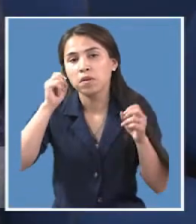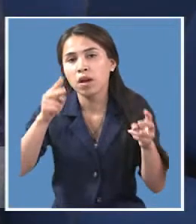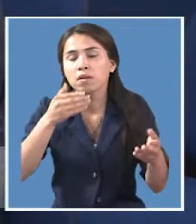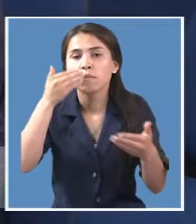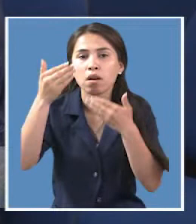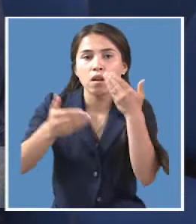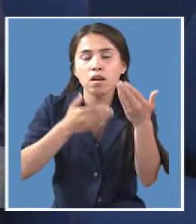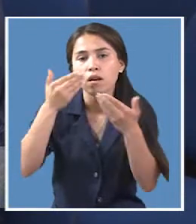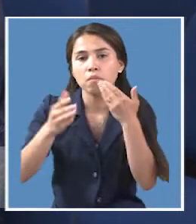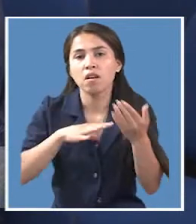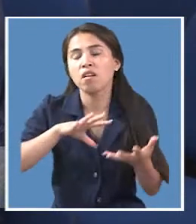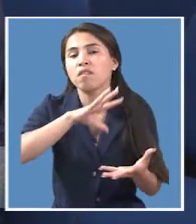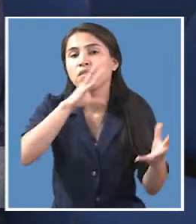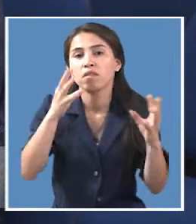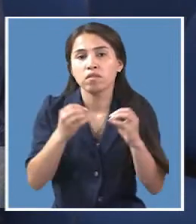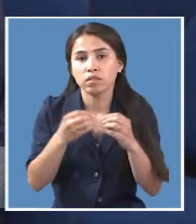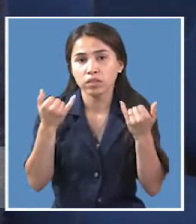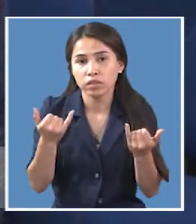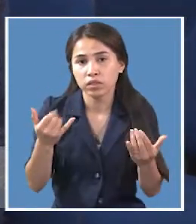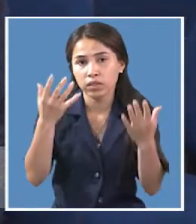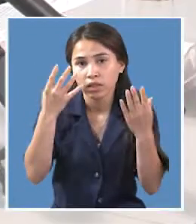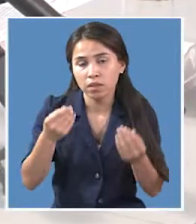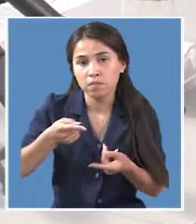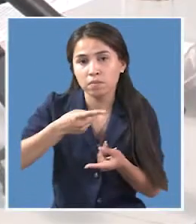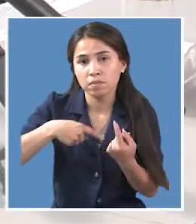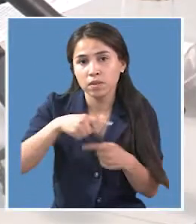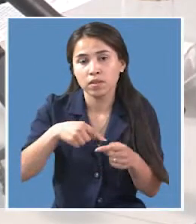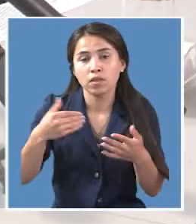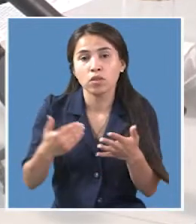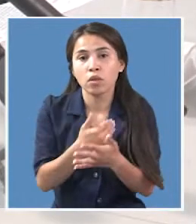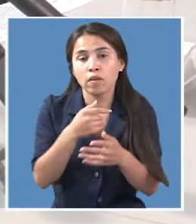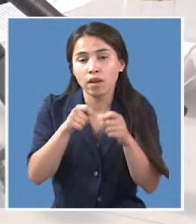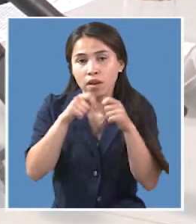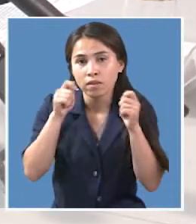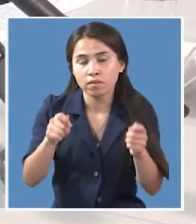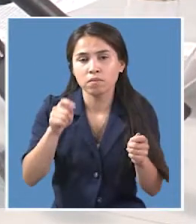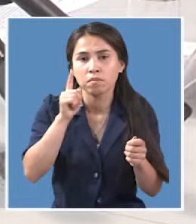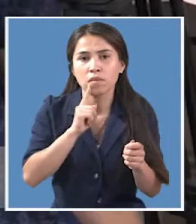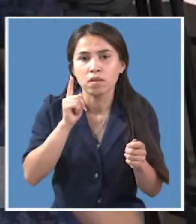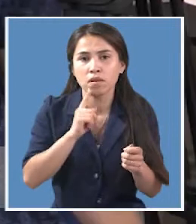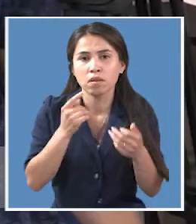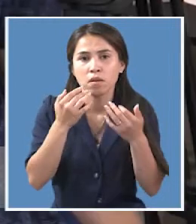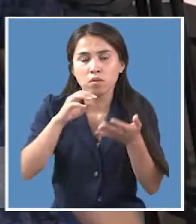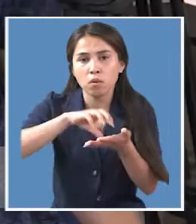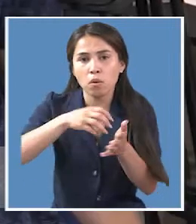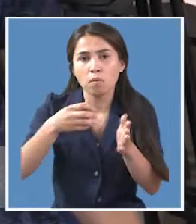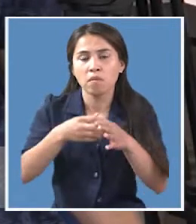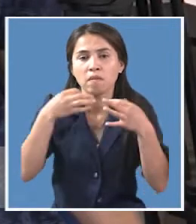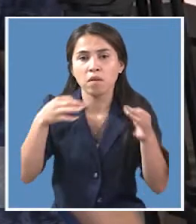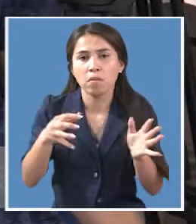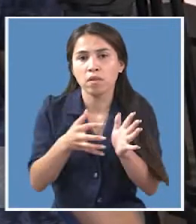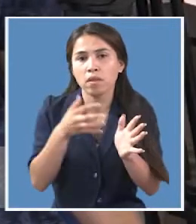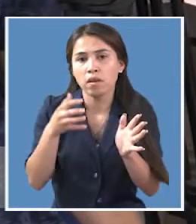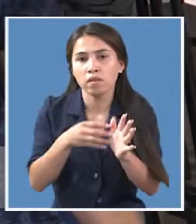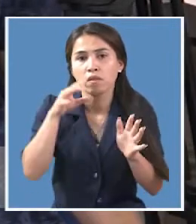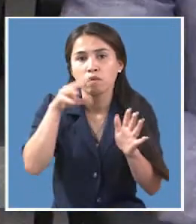области и провели анкетный опрос. В результате выяснилось, что на сегодняшний день бизнес при открытии новых производств испытывает потребность в свободных